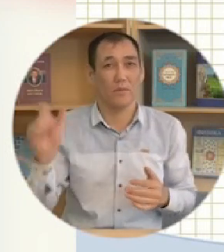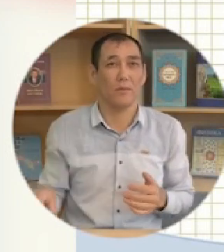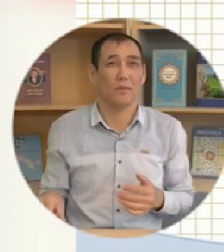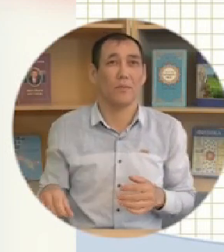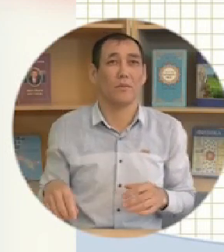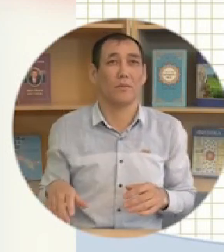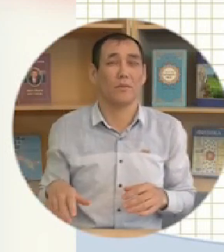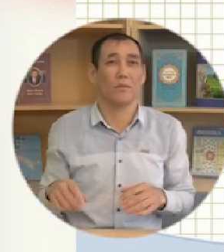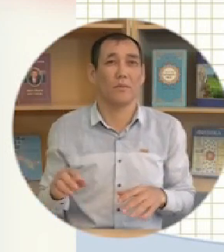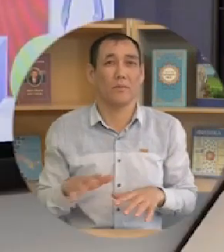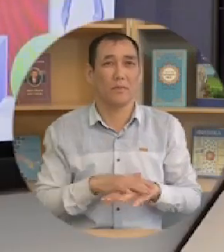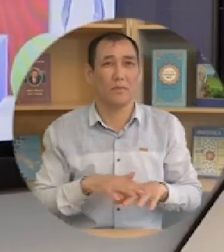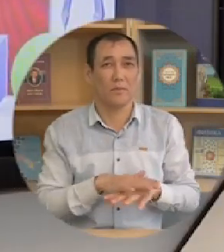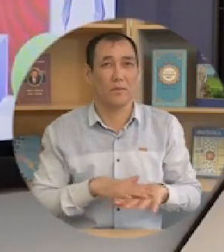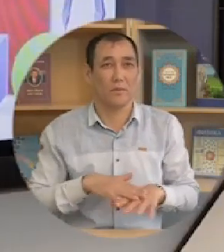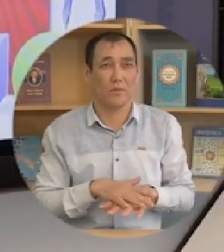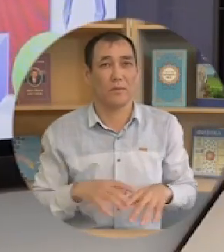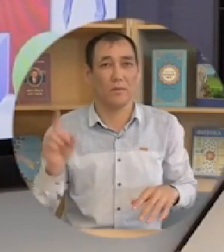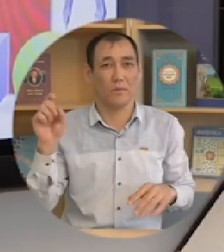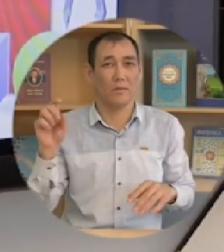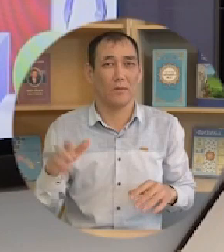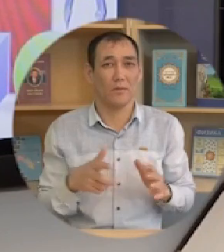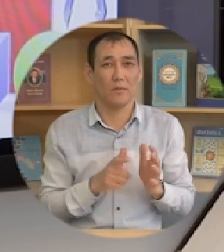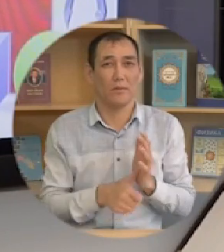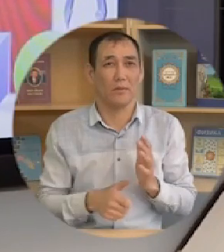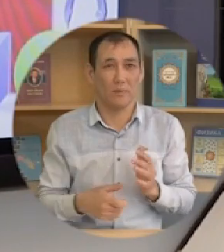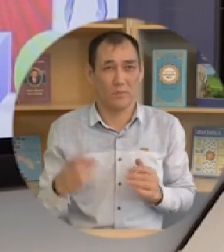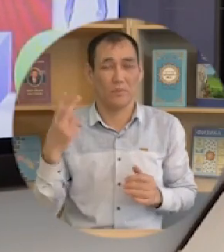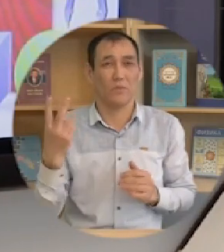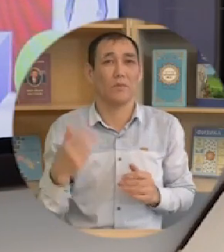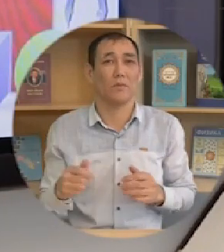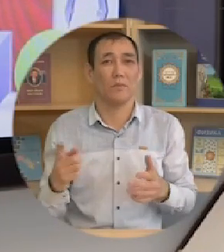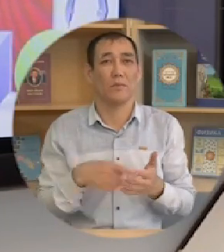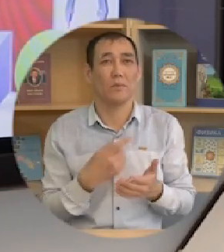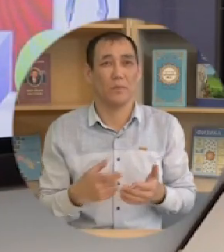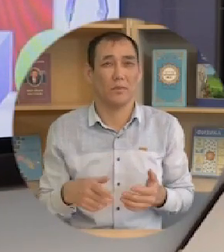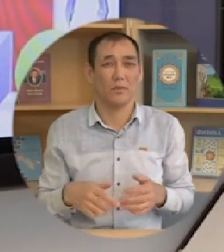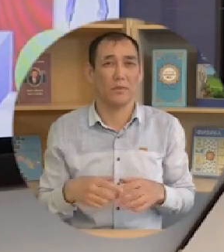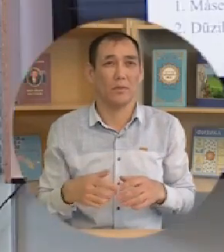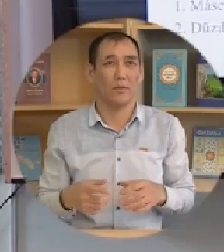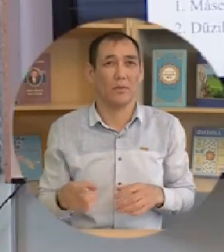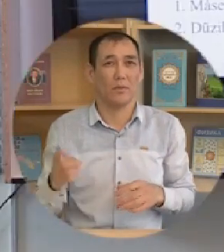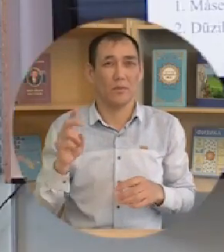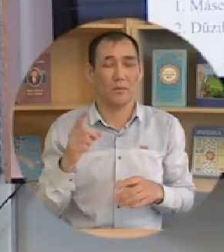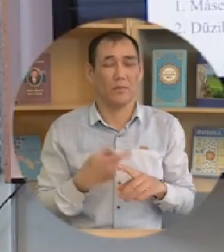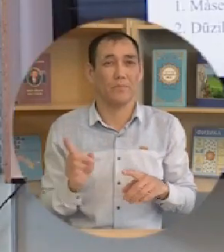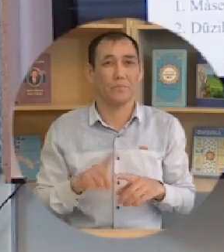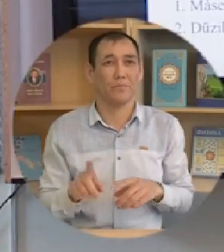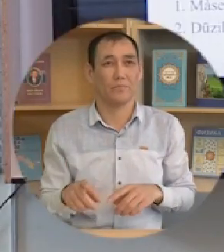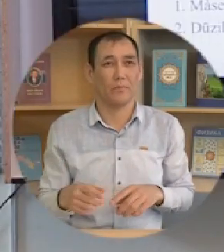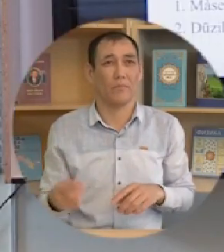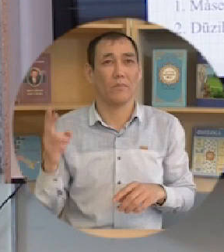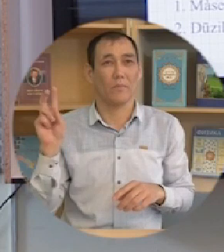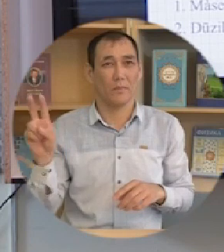алгебра сабақлығыңыздың 163-ші бетін ашыңлар. Бұнда квадрат